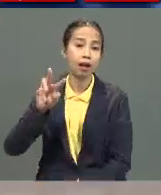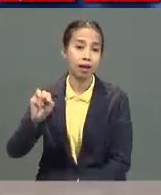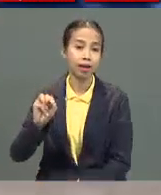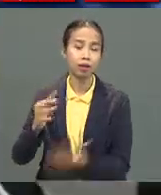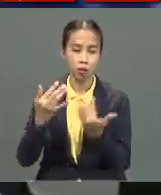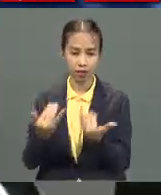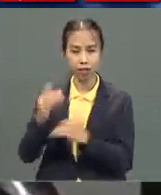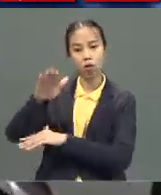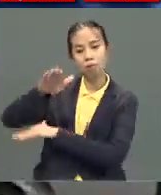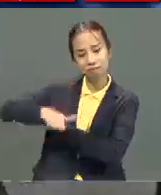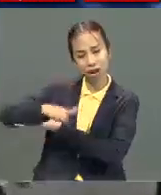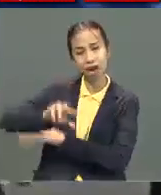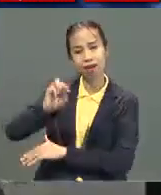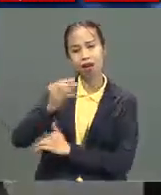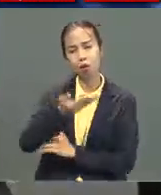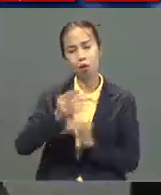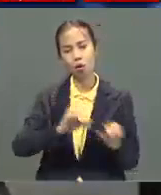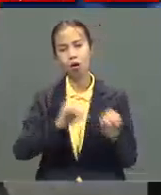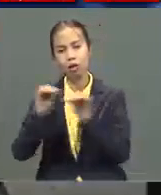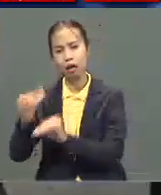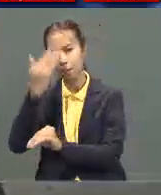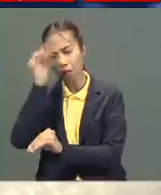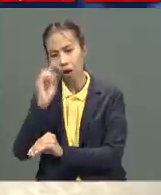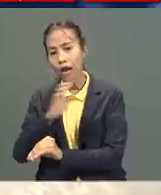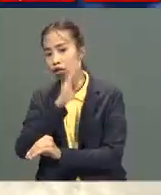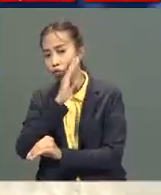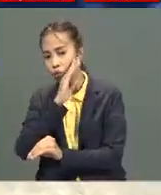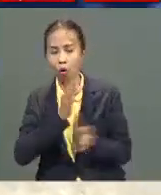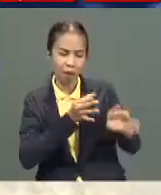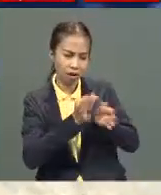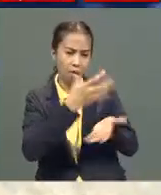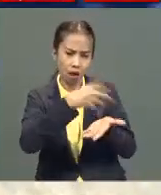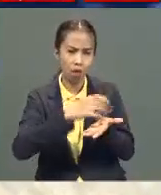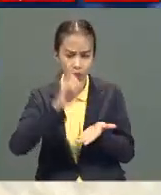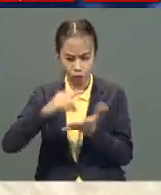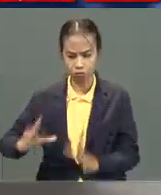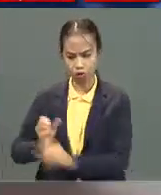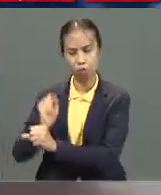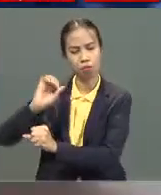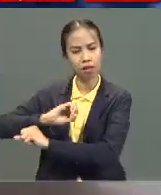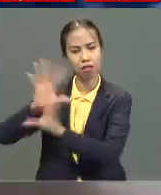ไว้ในช่วงบ่ายวันนี้เพราะการไปชี้แจงต้องมีข้อสรุปที่ชัดเจน